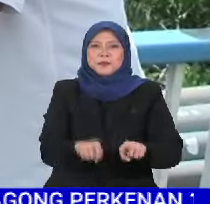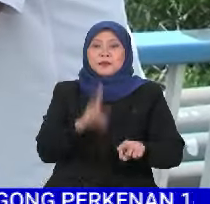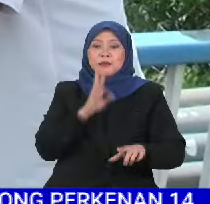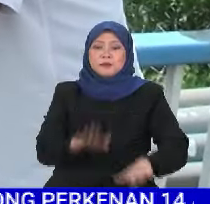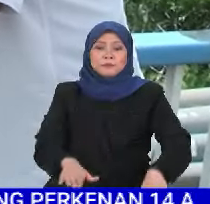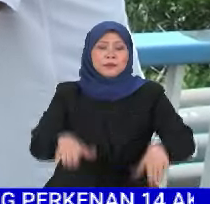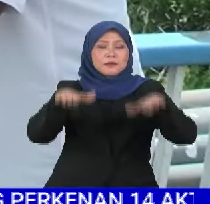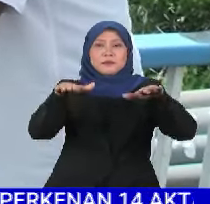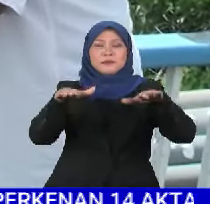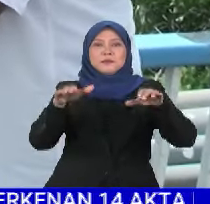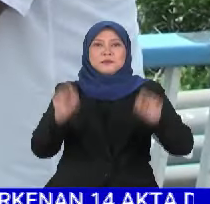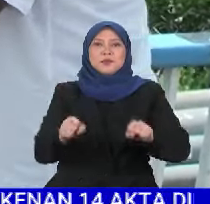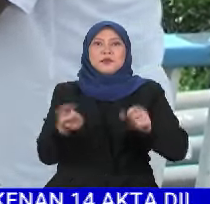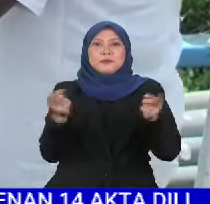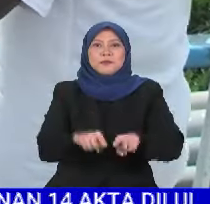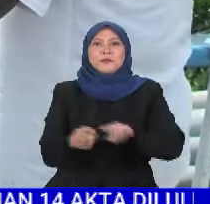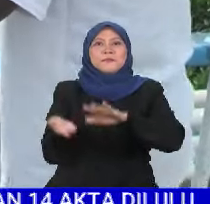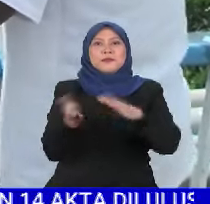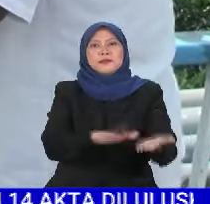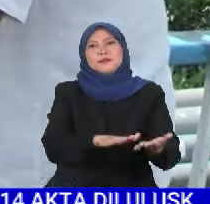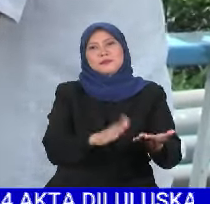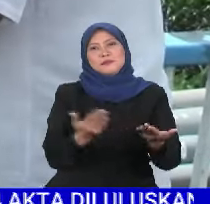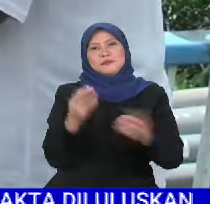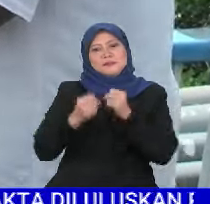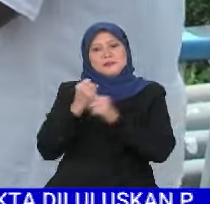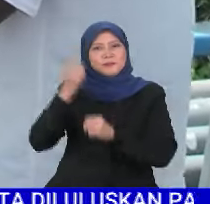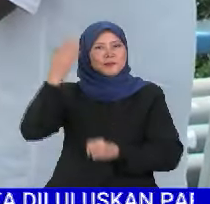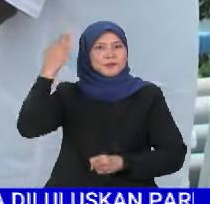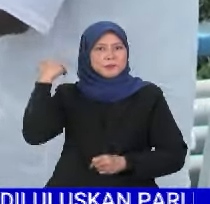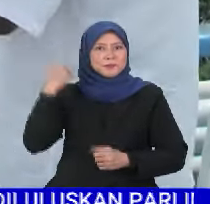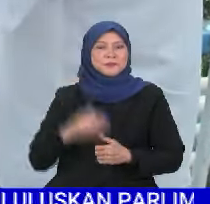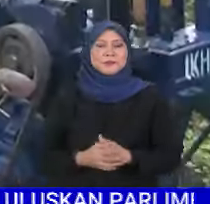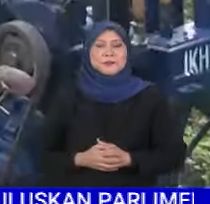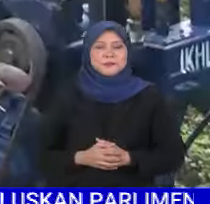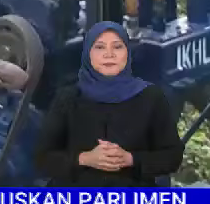yang turut meragut nyawa tahun lalu.